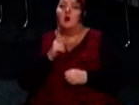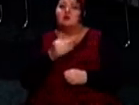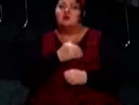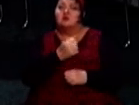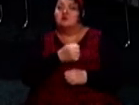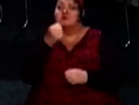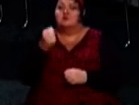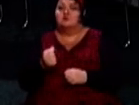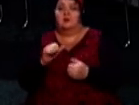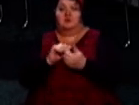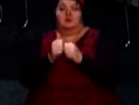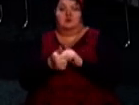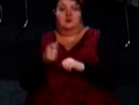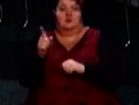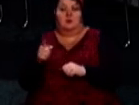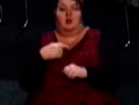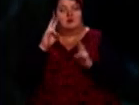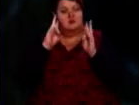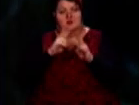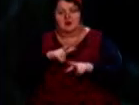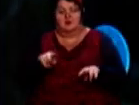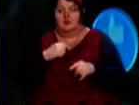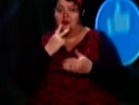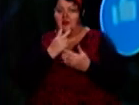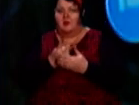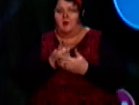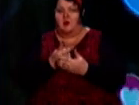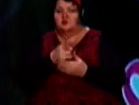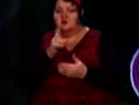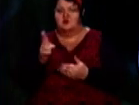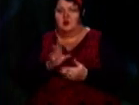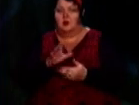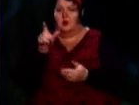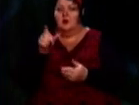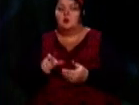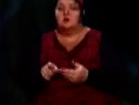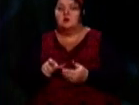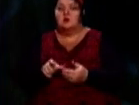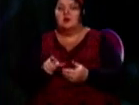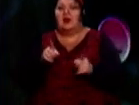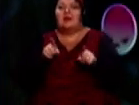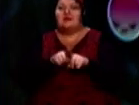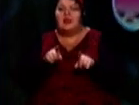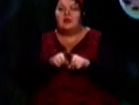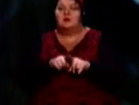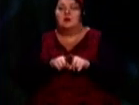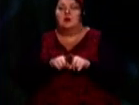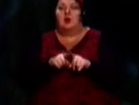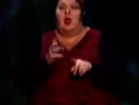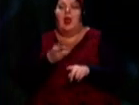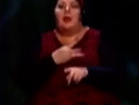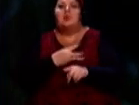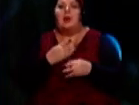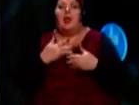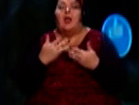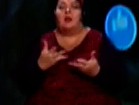я бачу на його посаді? Ну, я не знаю поки що. Я не бачу нікого, людини з тим же, з тією енергією